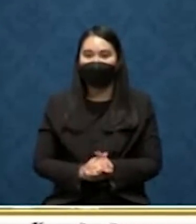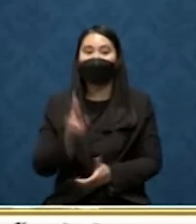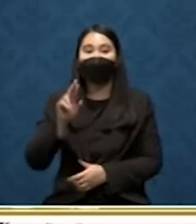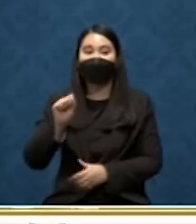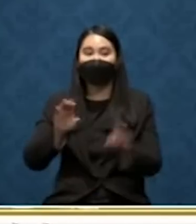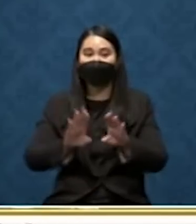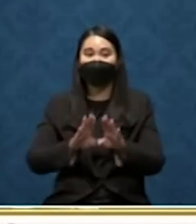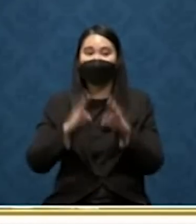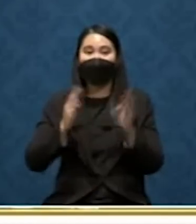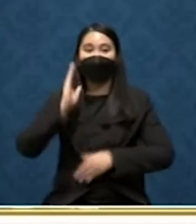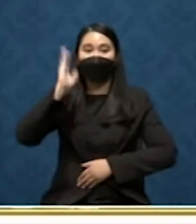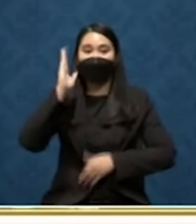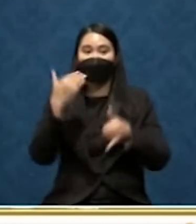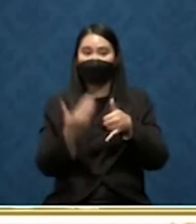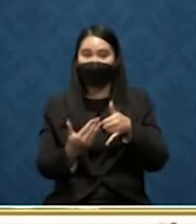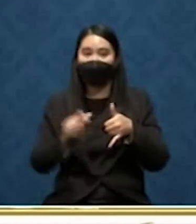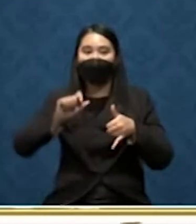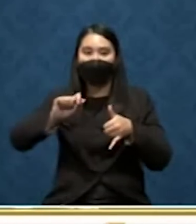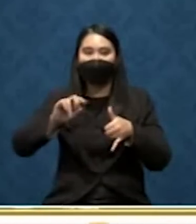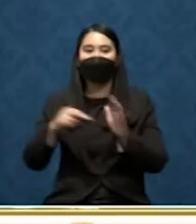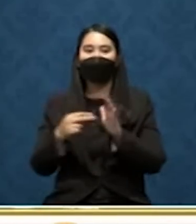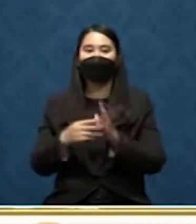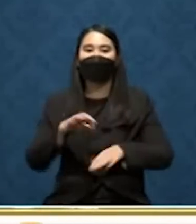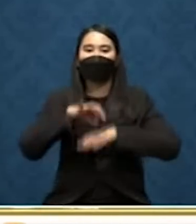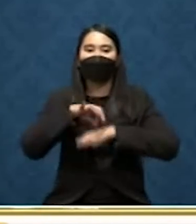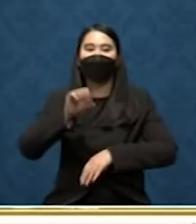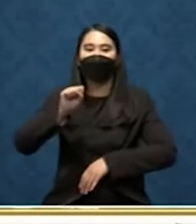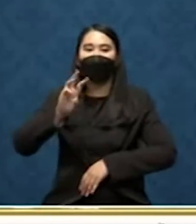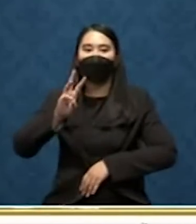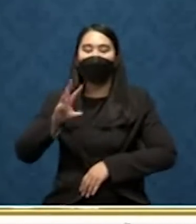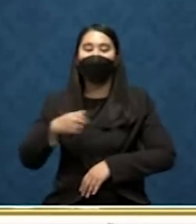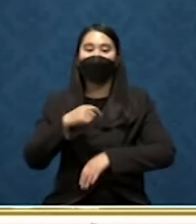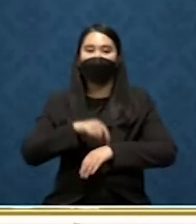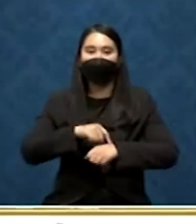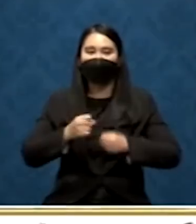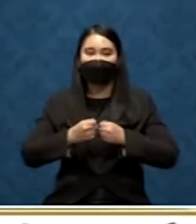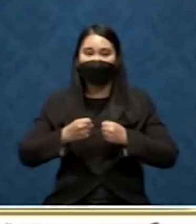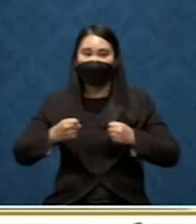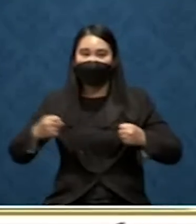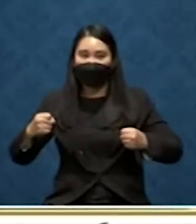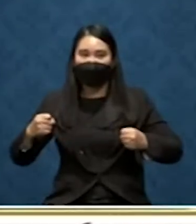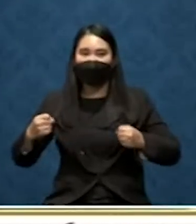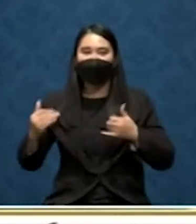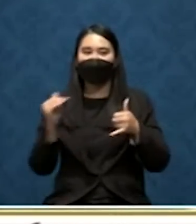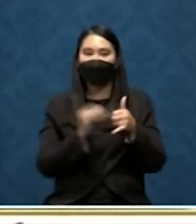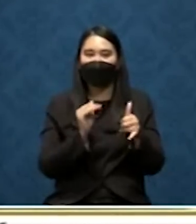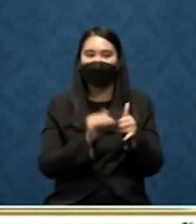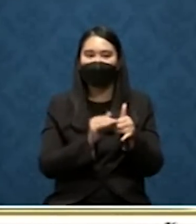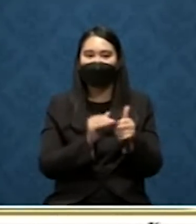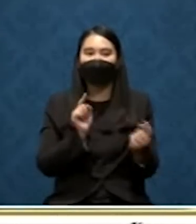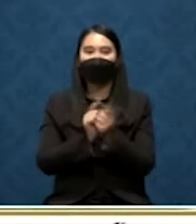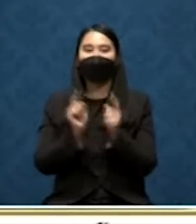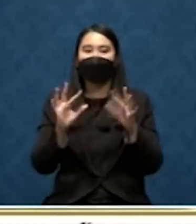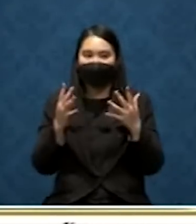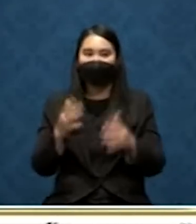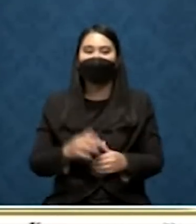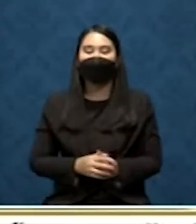ดนายอ่อ่างก็อาศัยความคุมกันของสวท่วงเวลาให้ไม่ต้องถูกเรียกไปสอบสวนจน